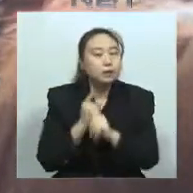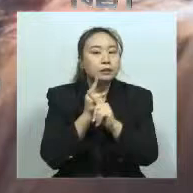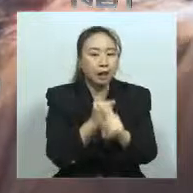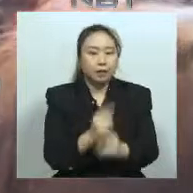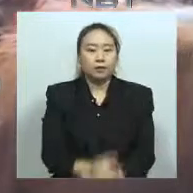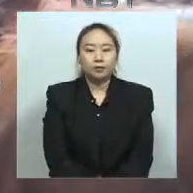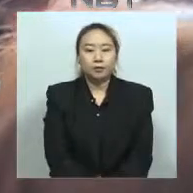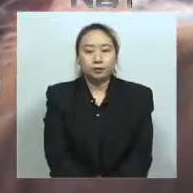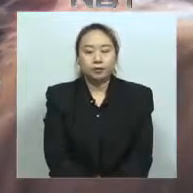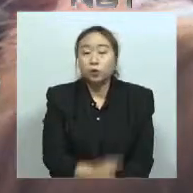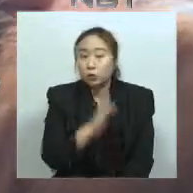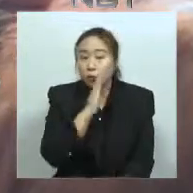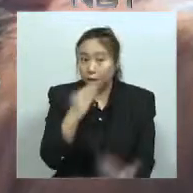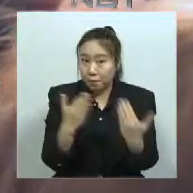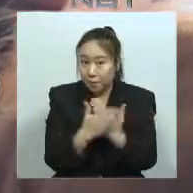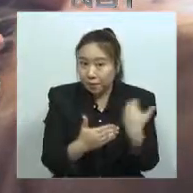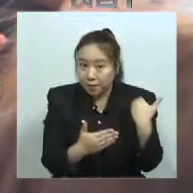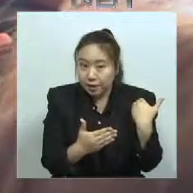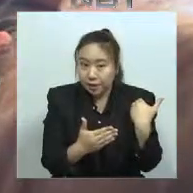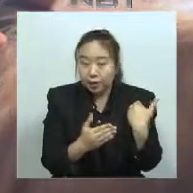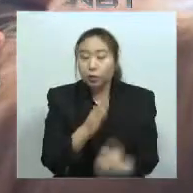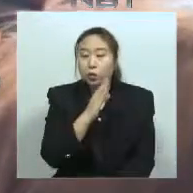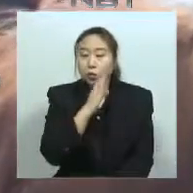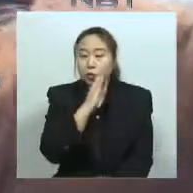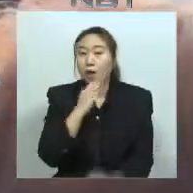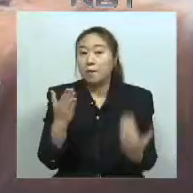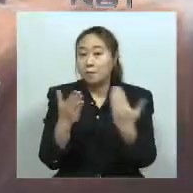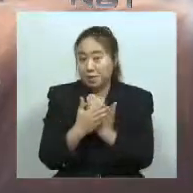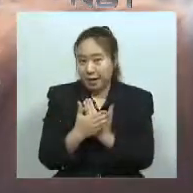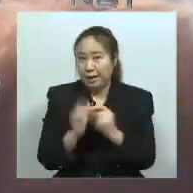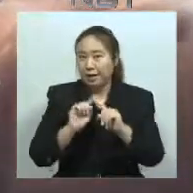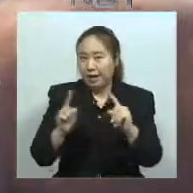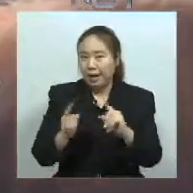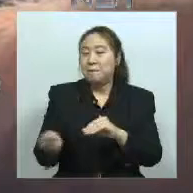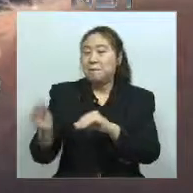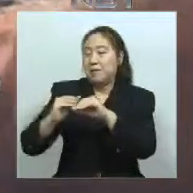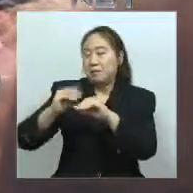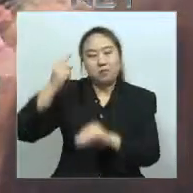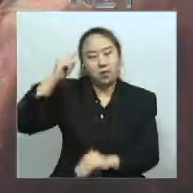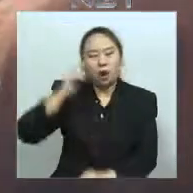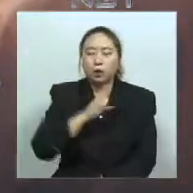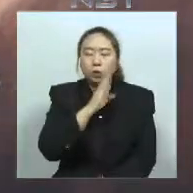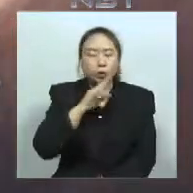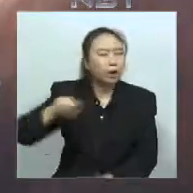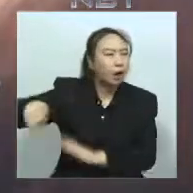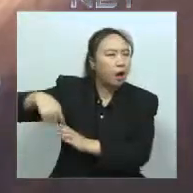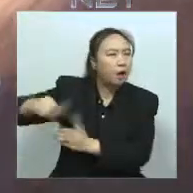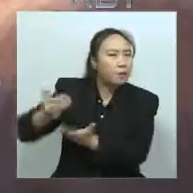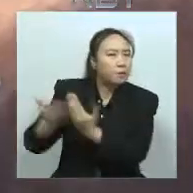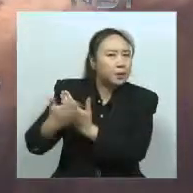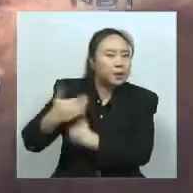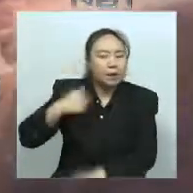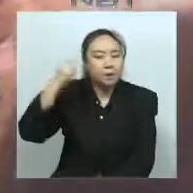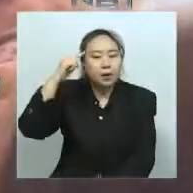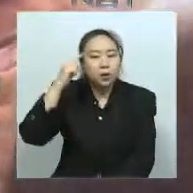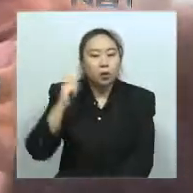วถ้าเกิดมีการเปลี่ยนแปลงโดยที่ จะบอกว่าจะเปลี่ยนแปลงเดี๋ยวเอามากขึ้นไม่รู้นะ ไม่ครับเปลี่ยนแปลงโดยที่เราไม่รู้อย่างเงี้ยมีความไม่ได